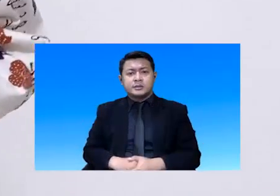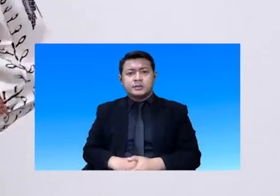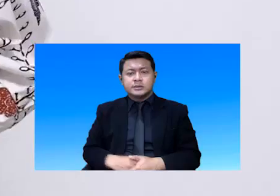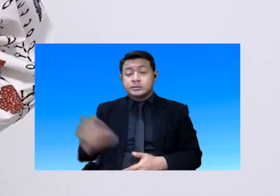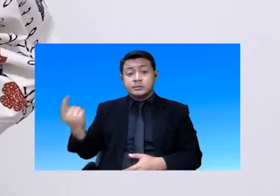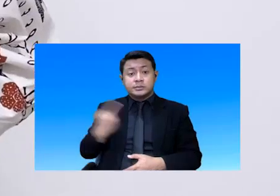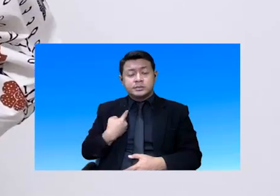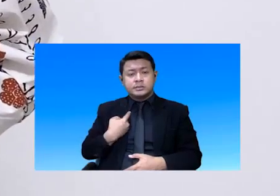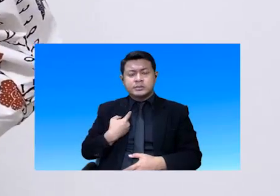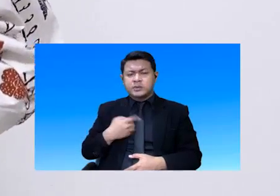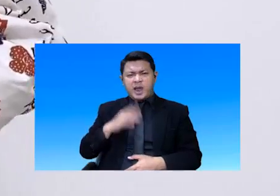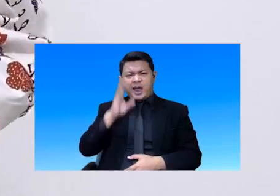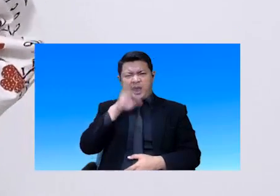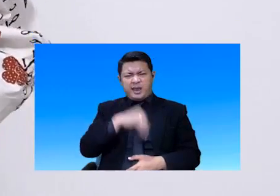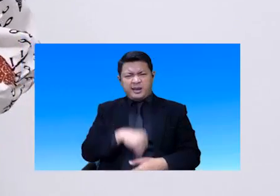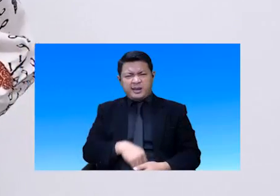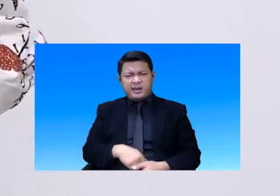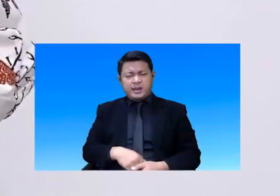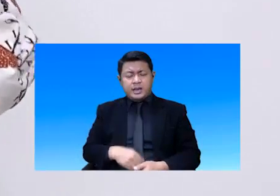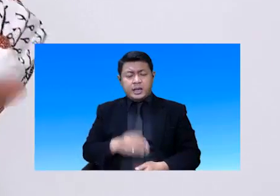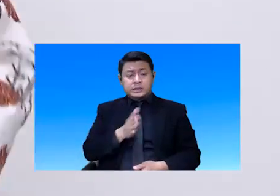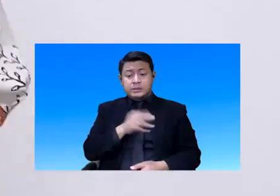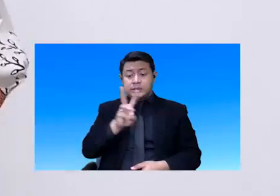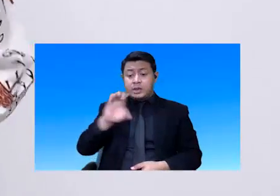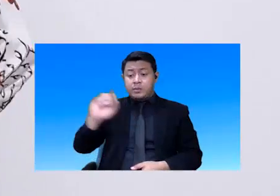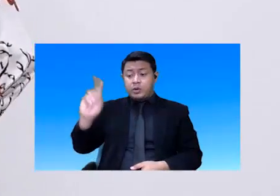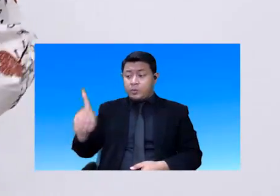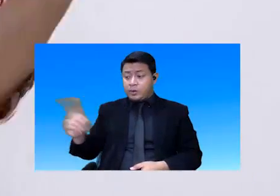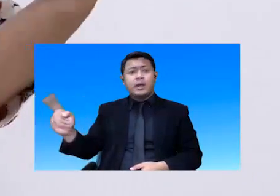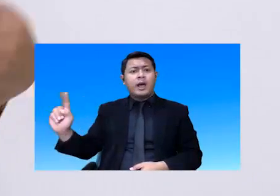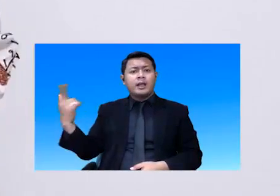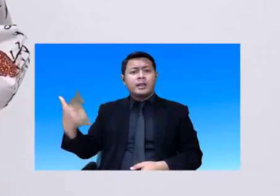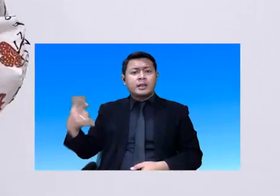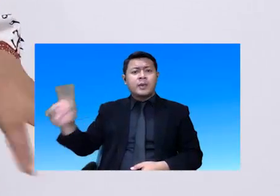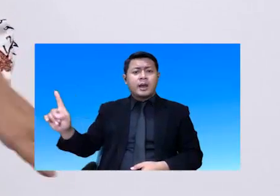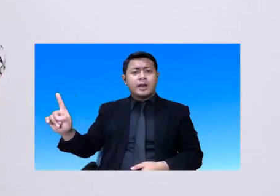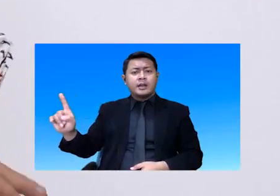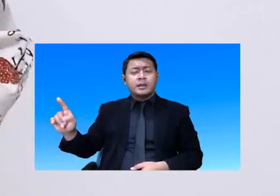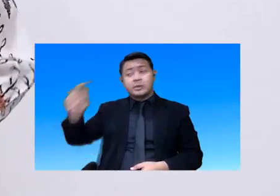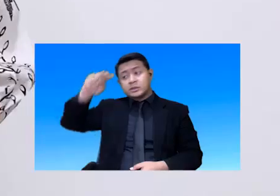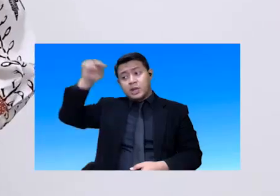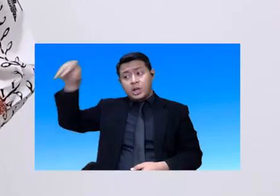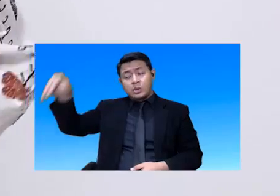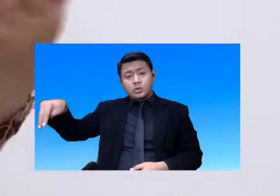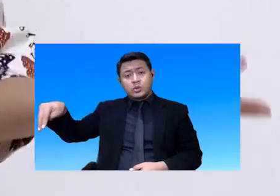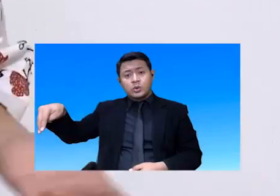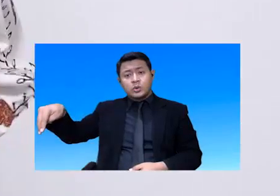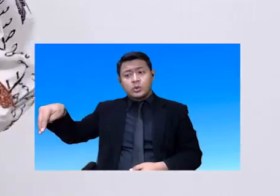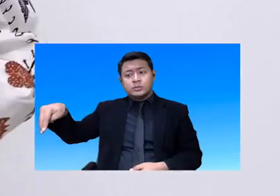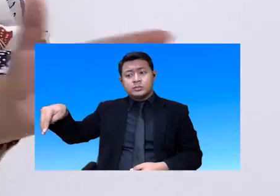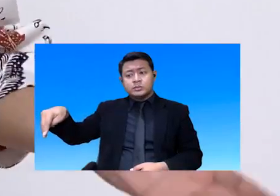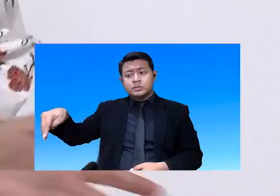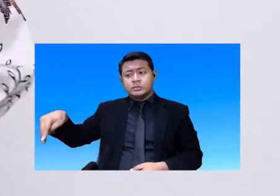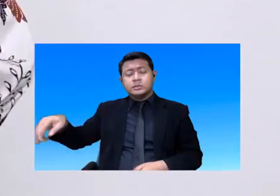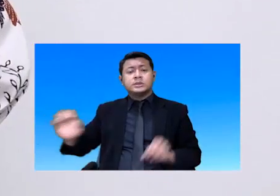aduh kok aneh sekali ya. Kok sebelumnya 30 menit nenek tua itu ada di situ, tapi setelah turun dalam hitungan tidak sampai 10 menit nenek itu tidak ada,